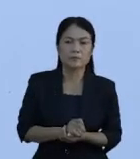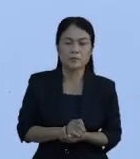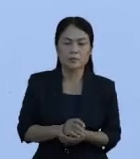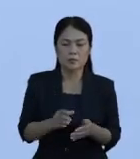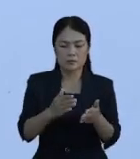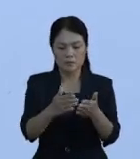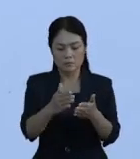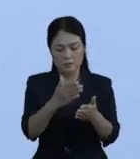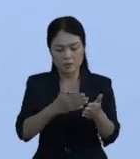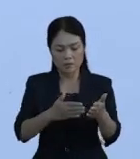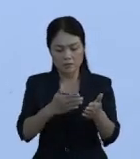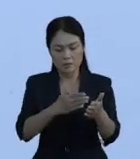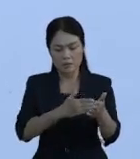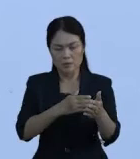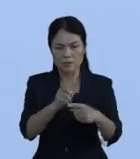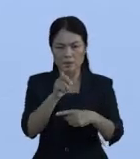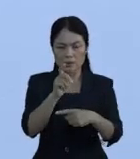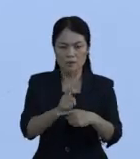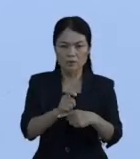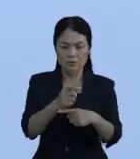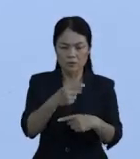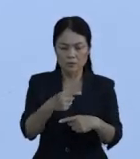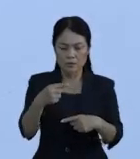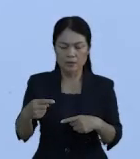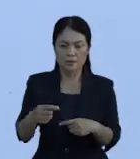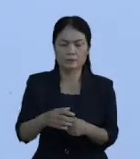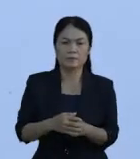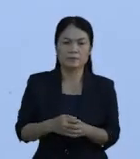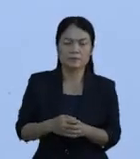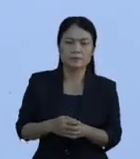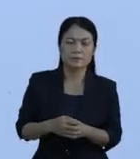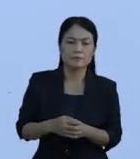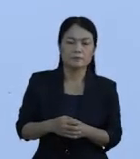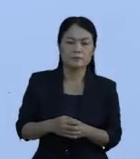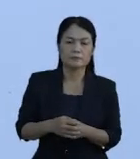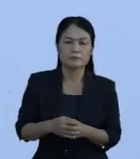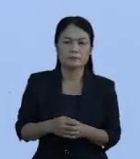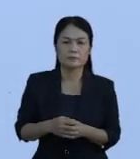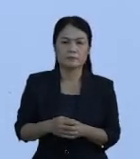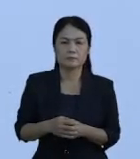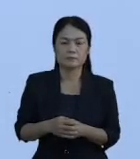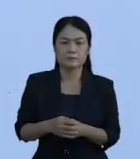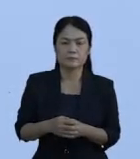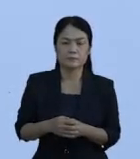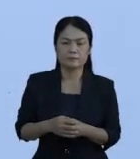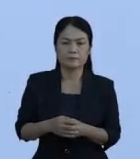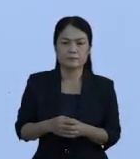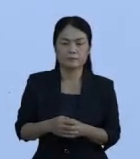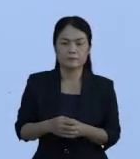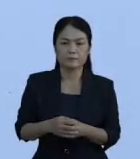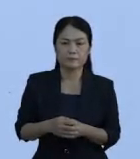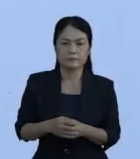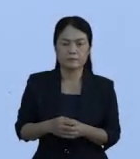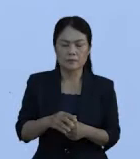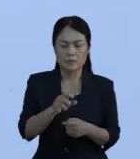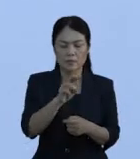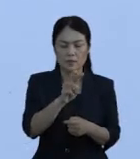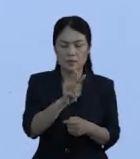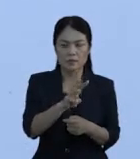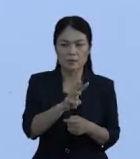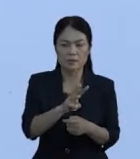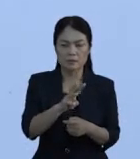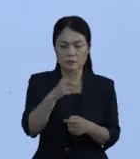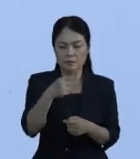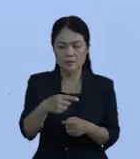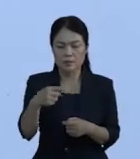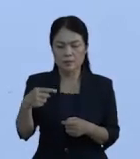cột túng liền nè một cột tùng liền là cái này và một cột tùng liền tới chia bảy